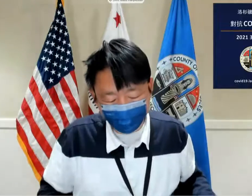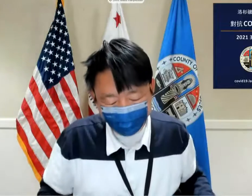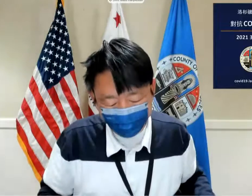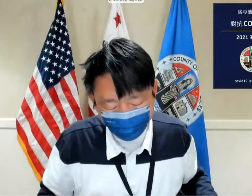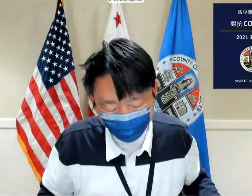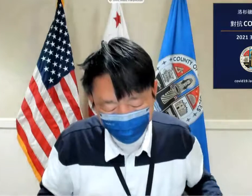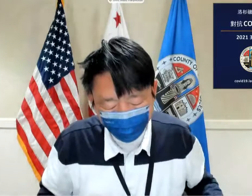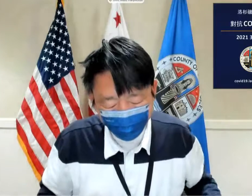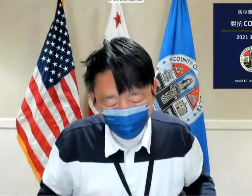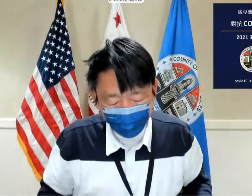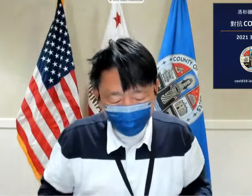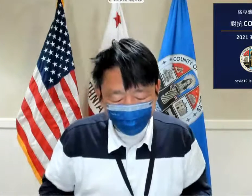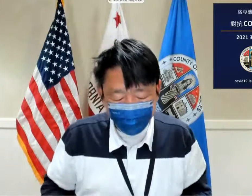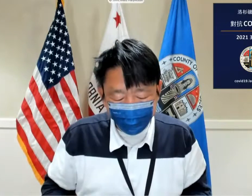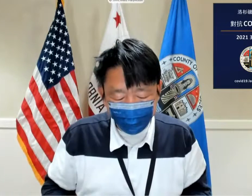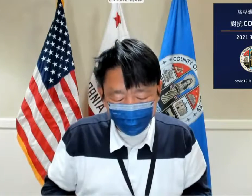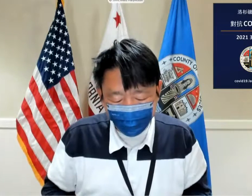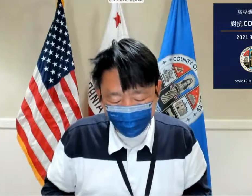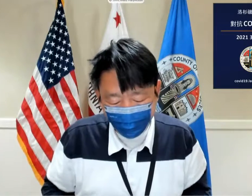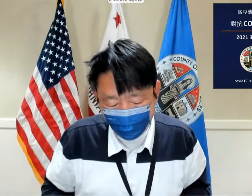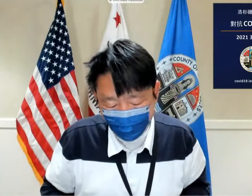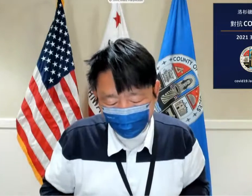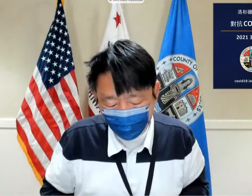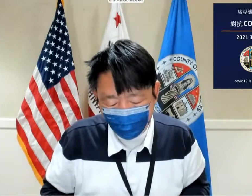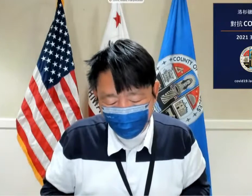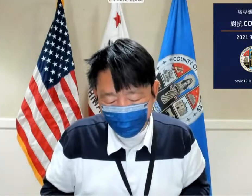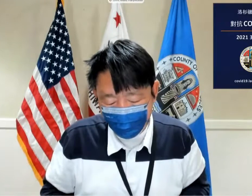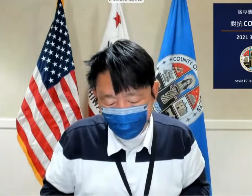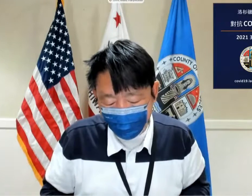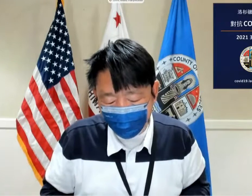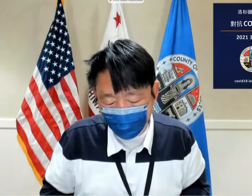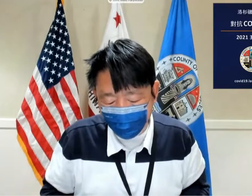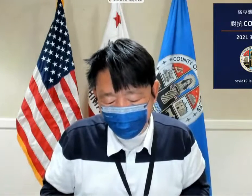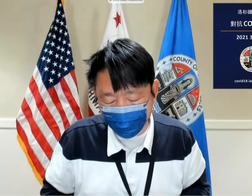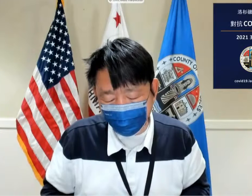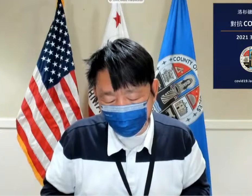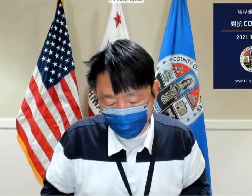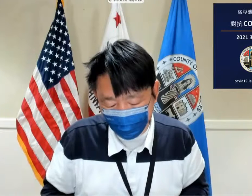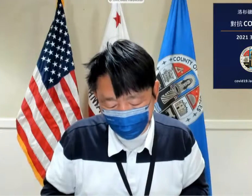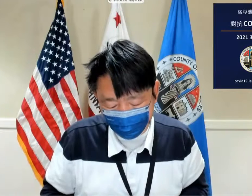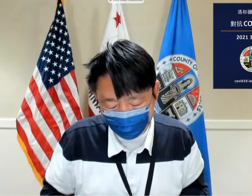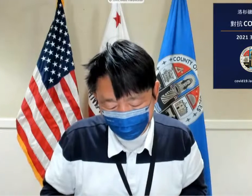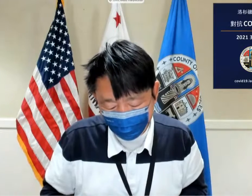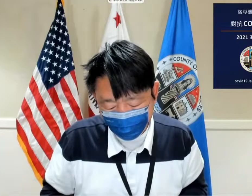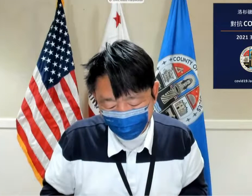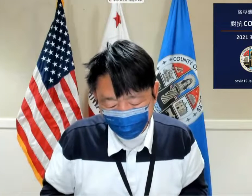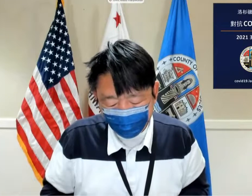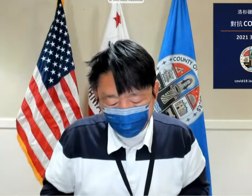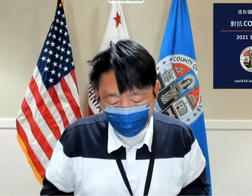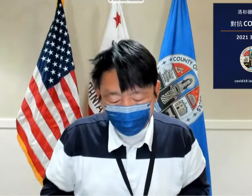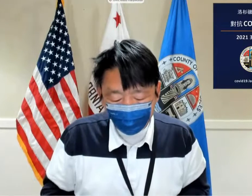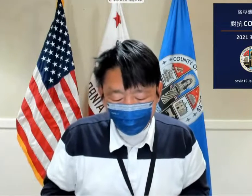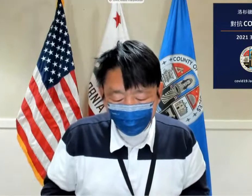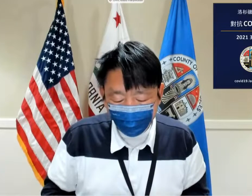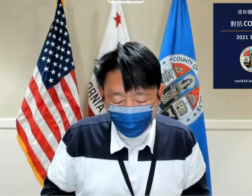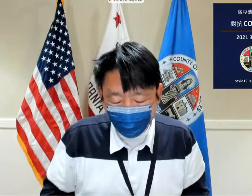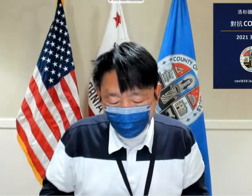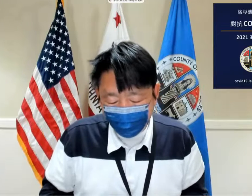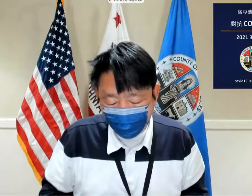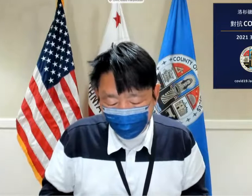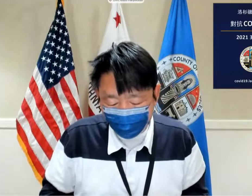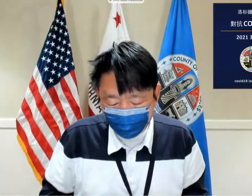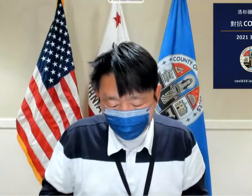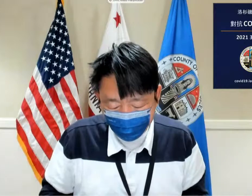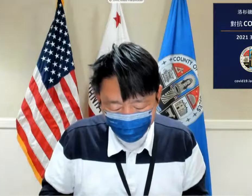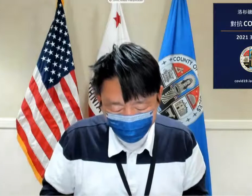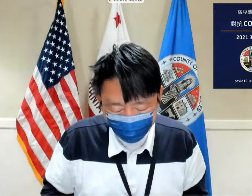离。老师与其他学生、员工之间的距离至少6英尺。与南顿